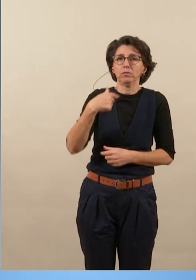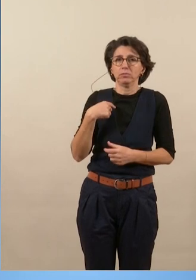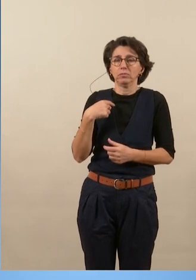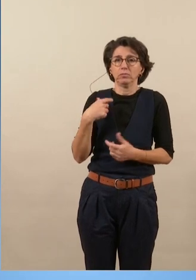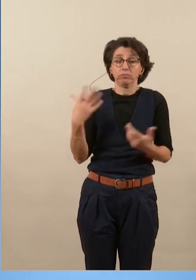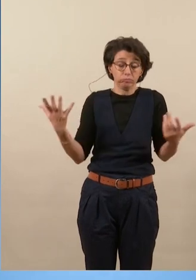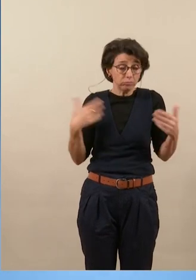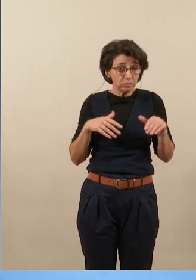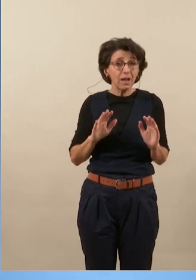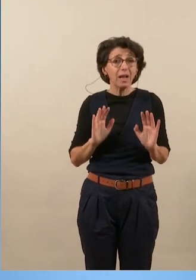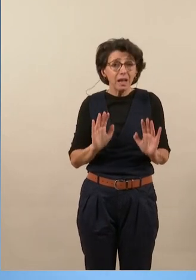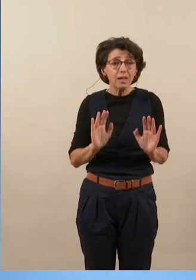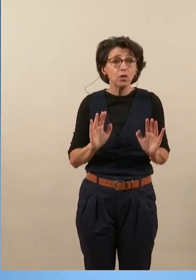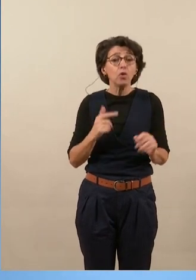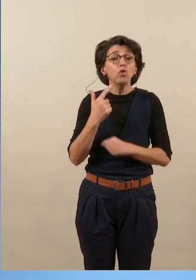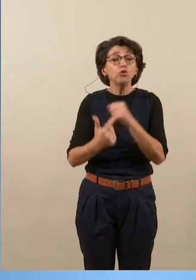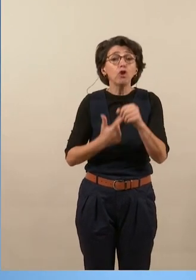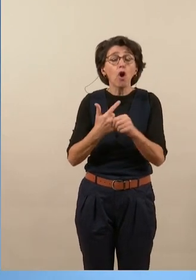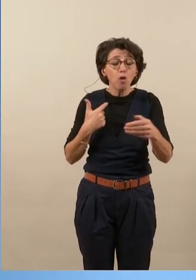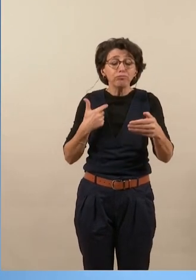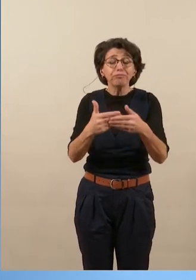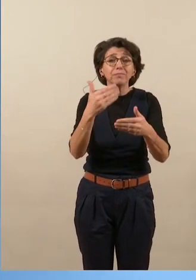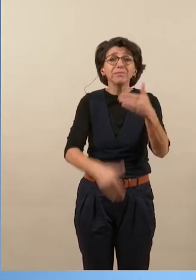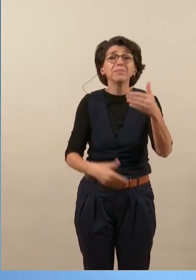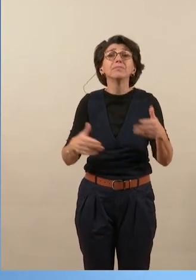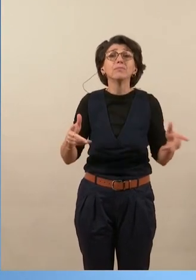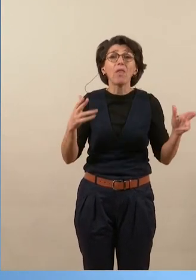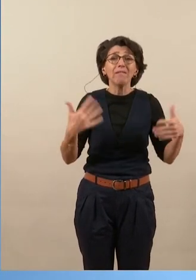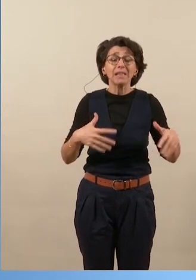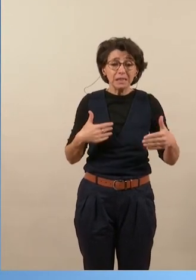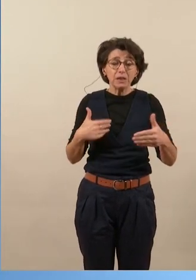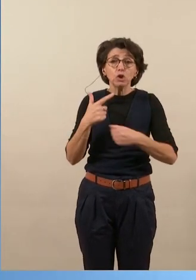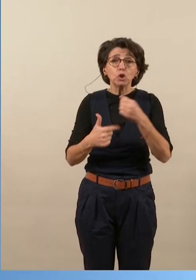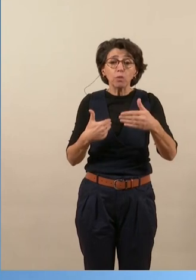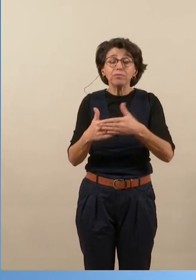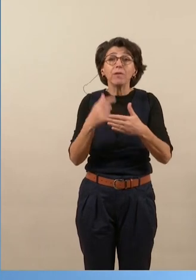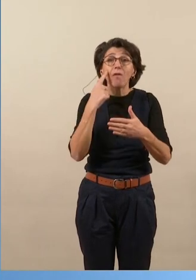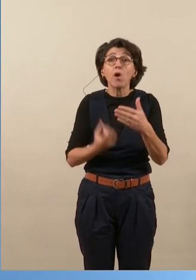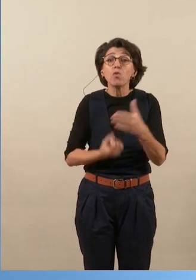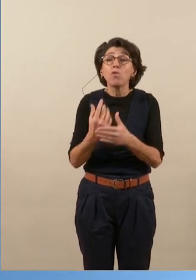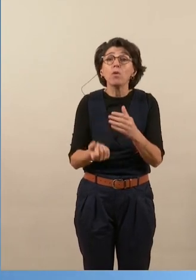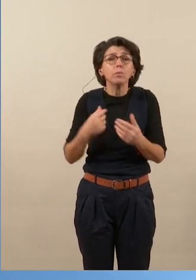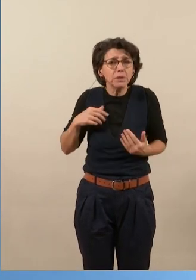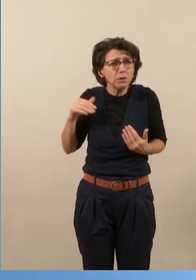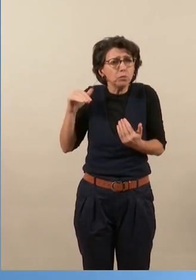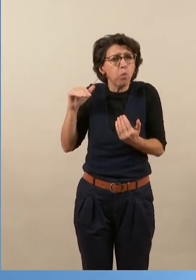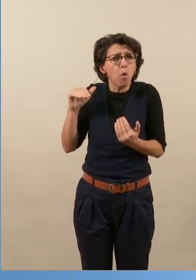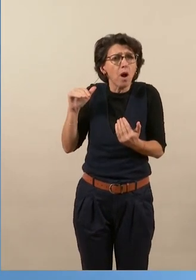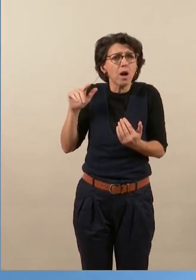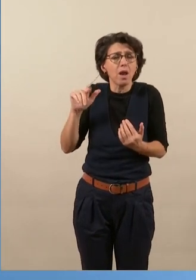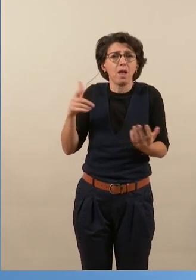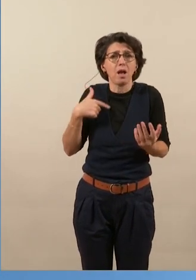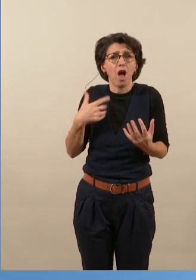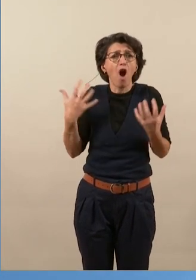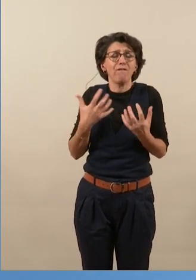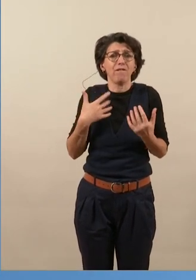j'attends encore pour 2 ans de savoir un petit peu si des choses ou moins ils vont émerger voilà je garde quand même un espoir hein de savoir que il